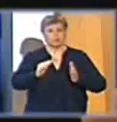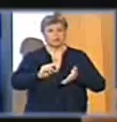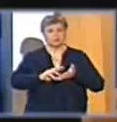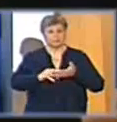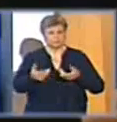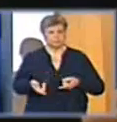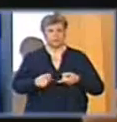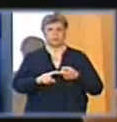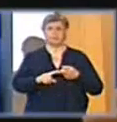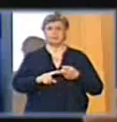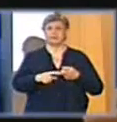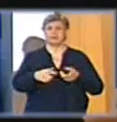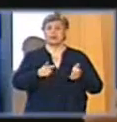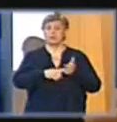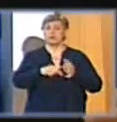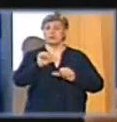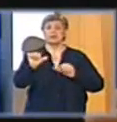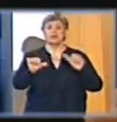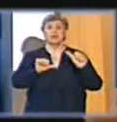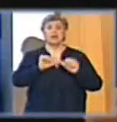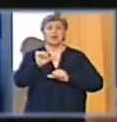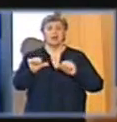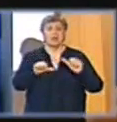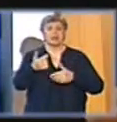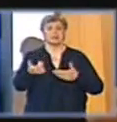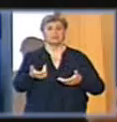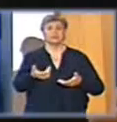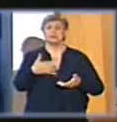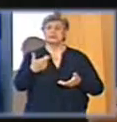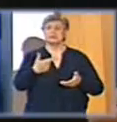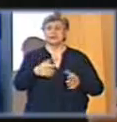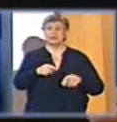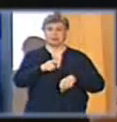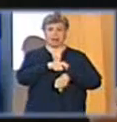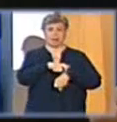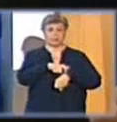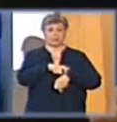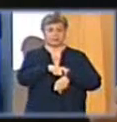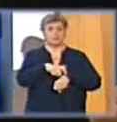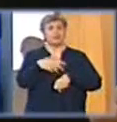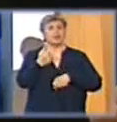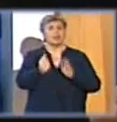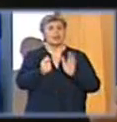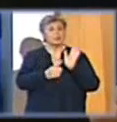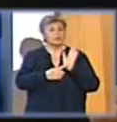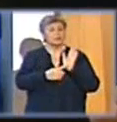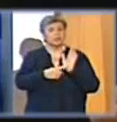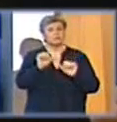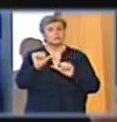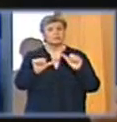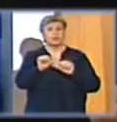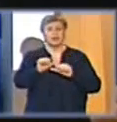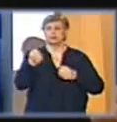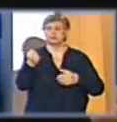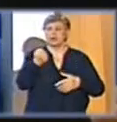Είναι κάτι που πρέπει να αλλάξει η κυβέρνηση, γιατί έχει νομοθετήσει επ' αυτού, να αλλάξει επί το αυστηρότερο εννοώ. Και ποιες άλλες δεν υπάρχει πάθει.